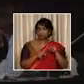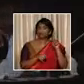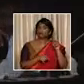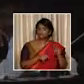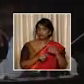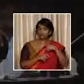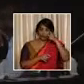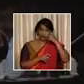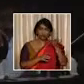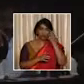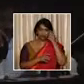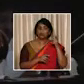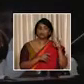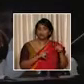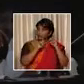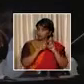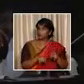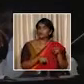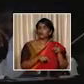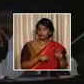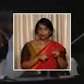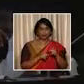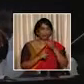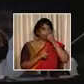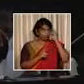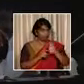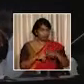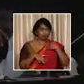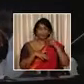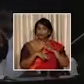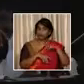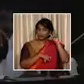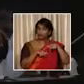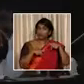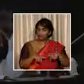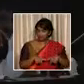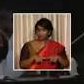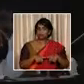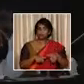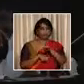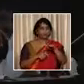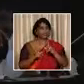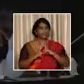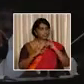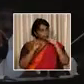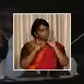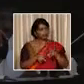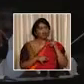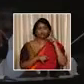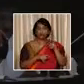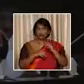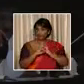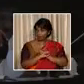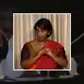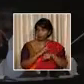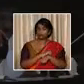இந்த மண்ணிலே வாழ்ந்து கொண்டிருக்கிறார்கள். சரி, நீங்கள் அவ்வாறு செய்யவில்லை என்றால் ஒரு சர்வதேச நாட்டினுடைய ஒரு சர்வதேச அமைப்பினுடைய சிபார்சோடு